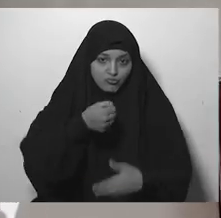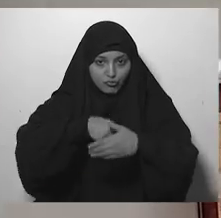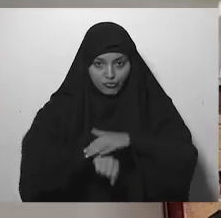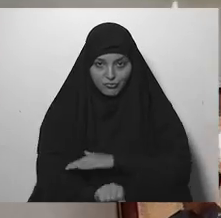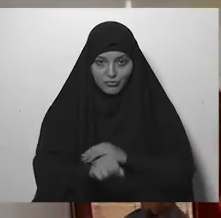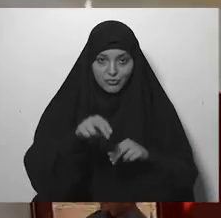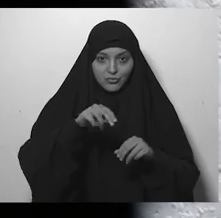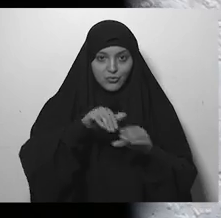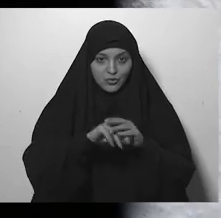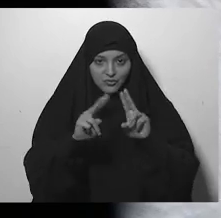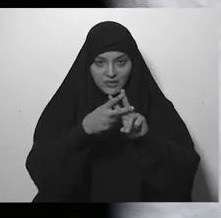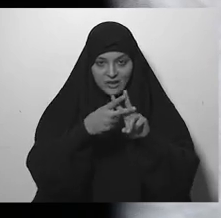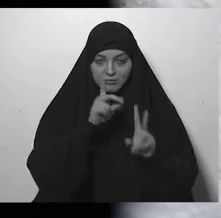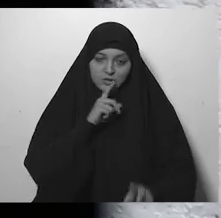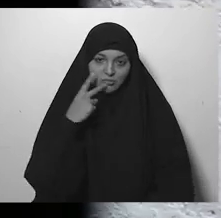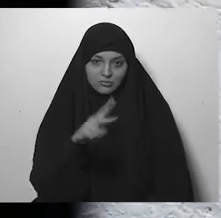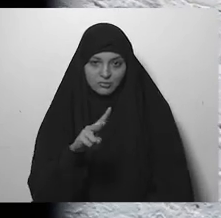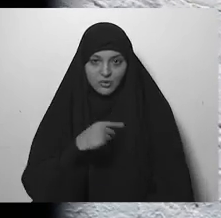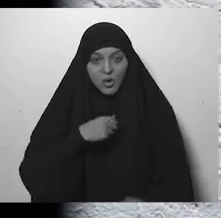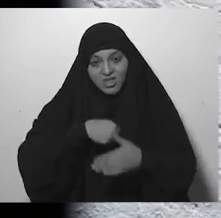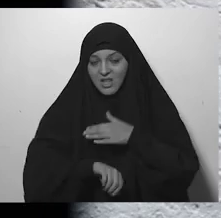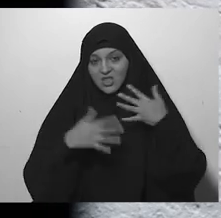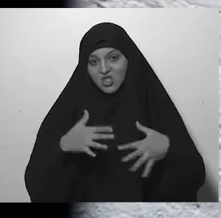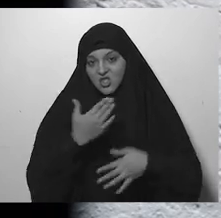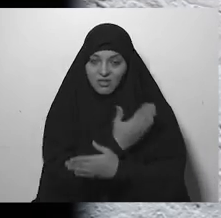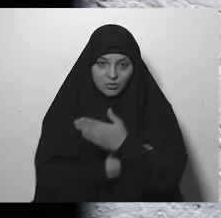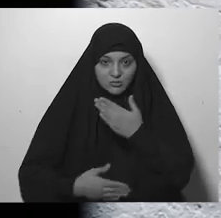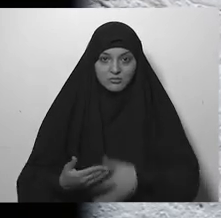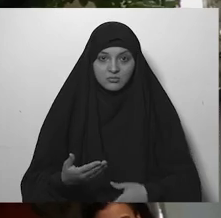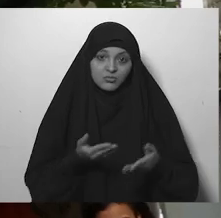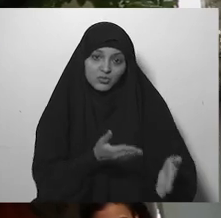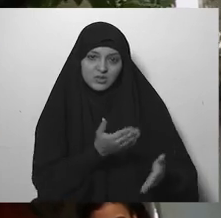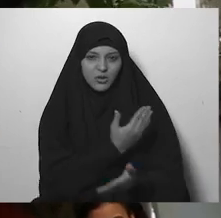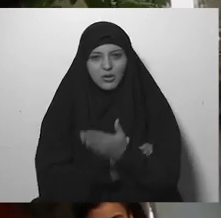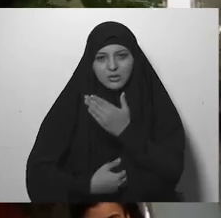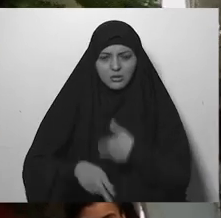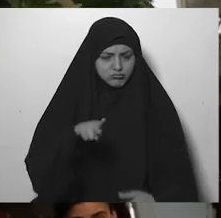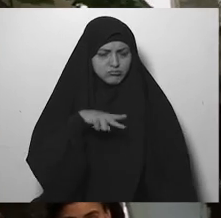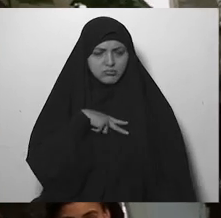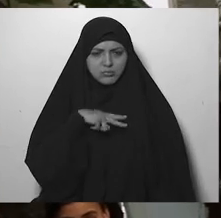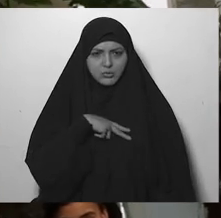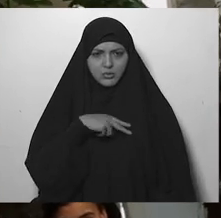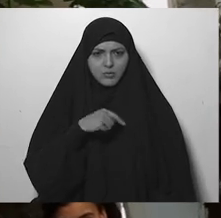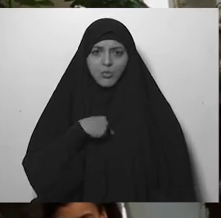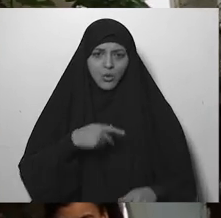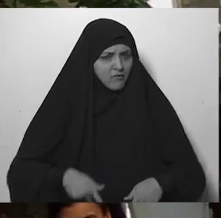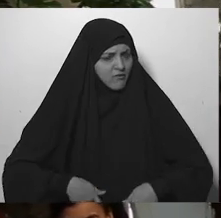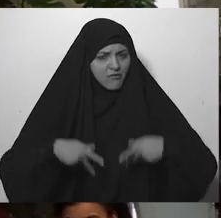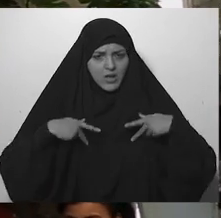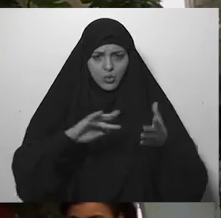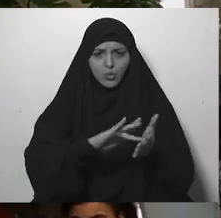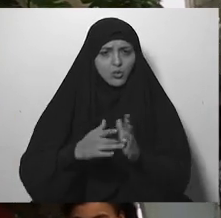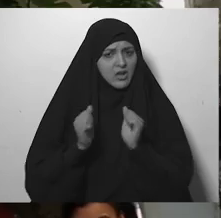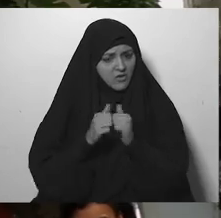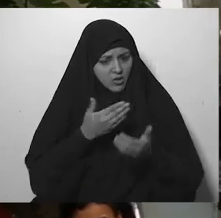Je suis né dans le village de Tarlicht. Je suis né handicapé et cet handicap m'appartient. J'ai vécu